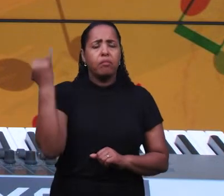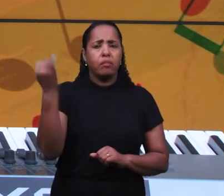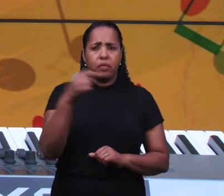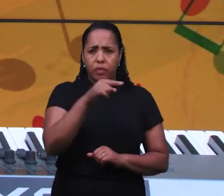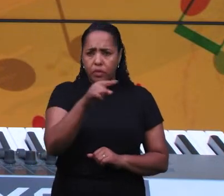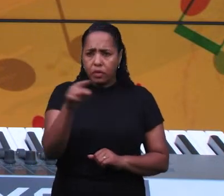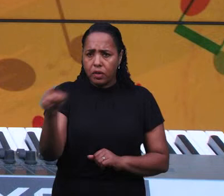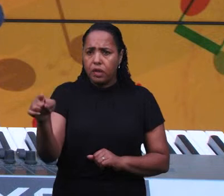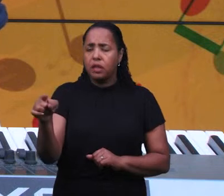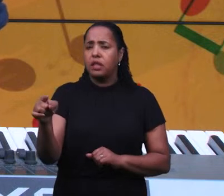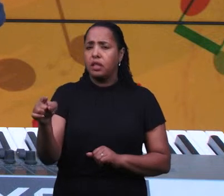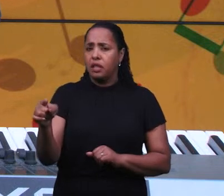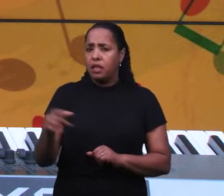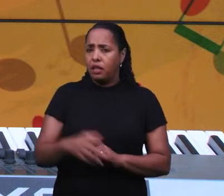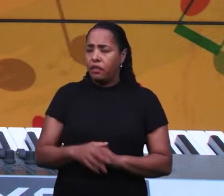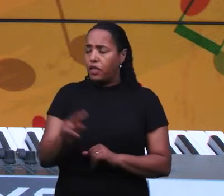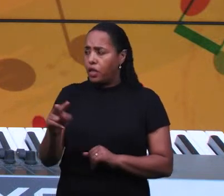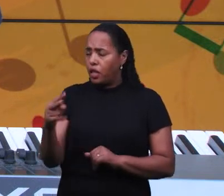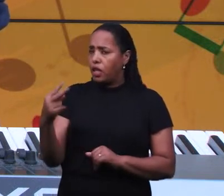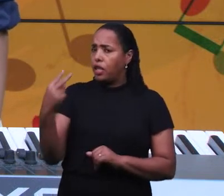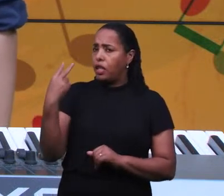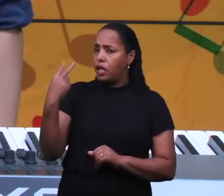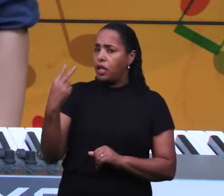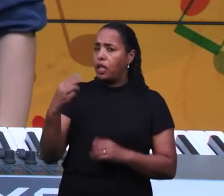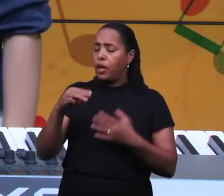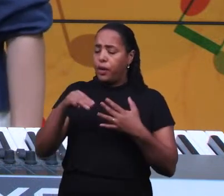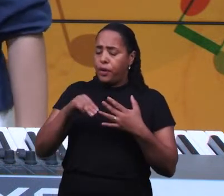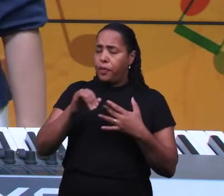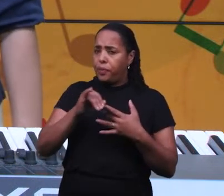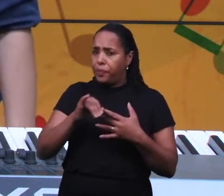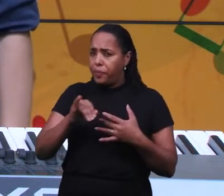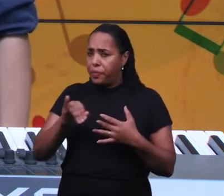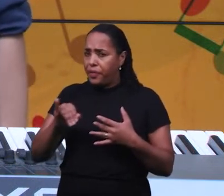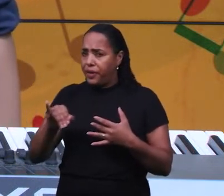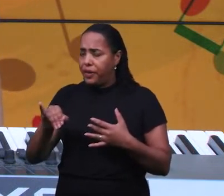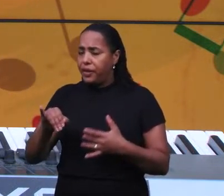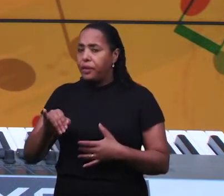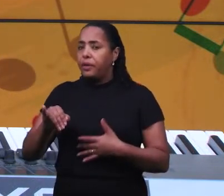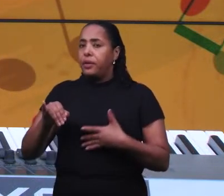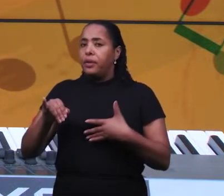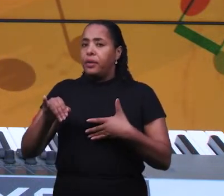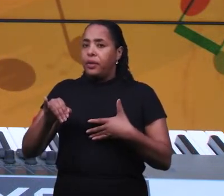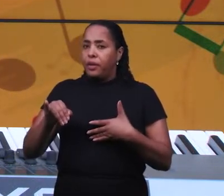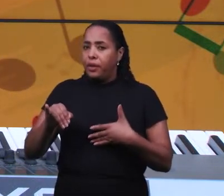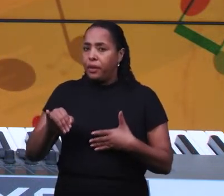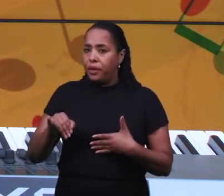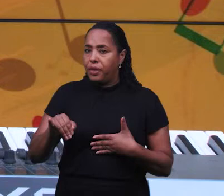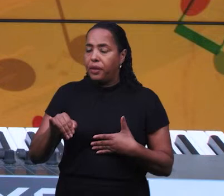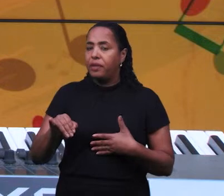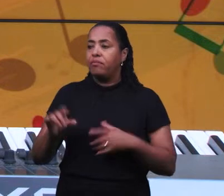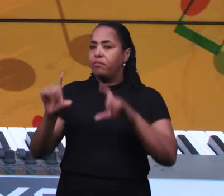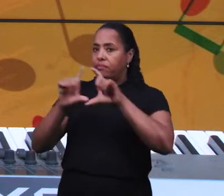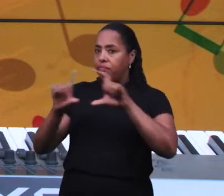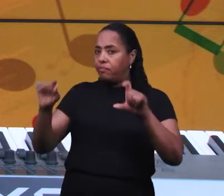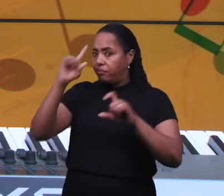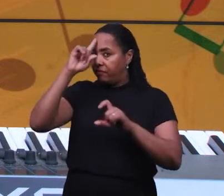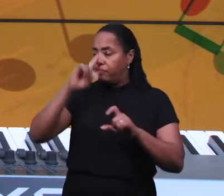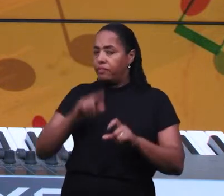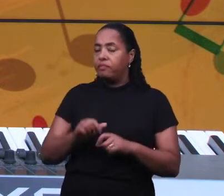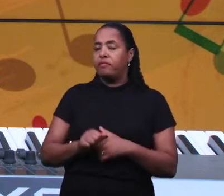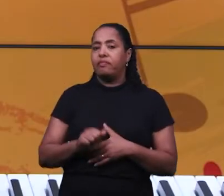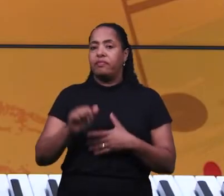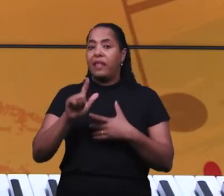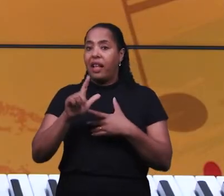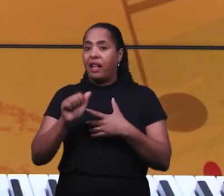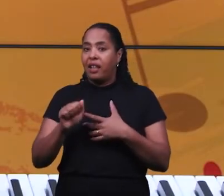C'est important de faire 2 temps dans le mi. Et là, vous respirez après. La phrase